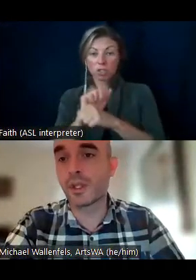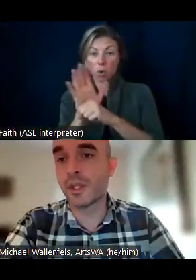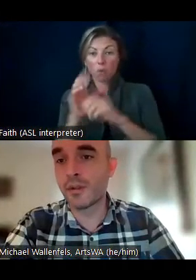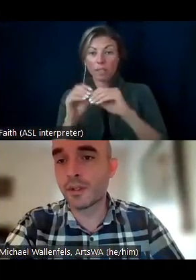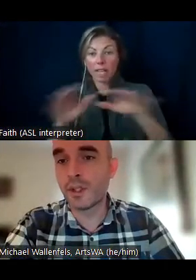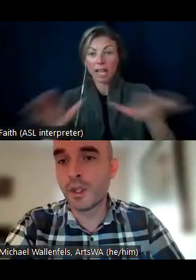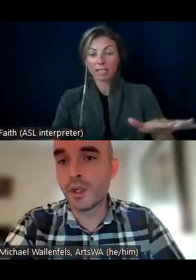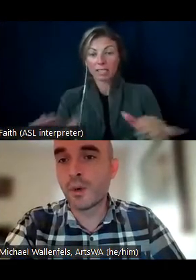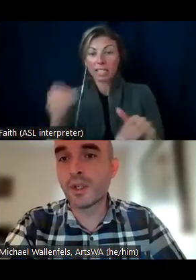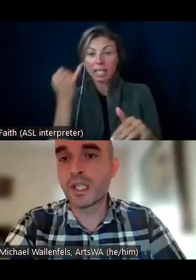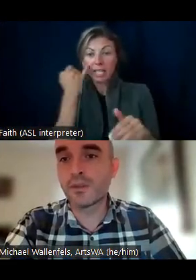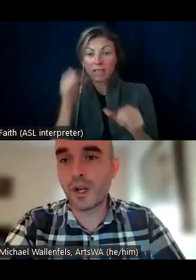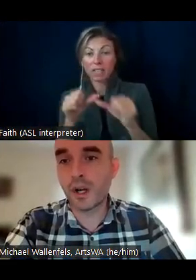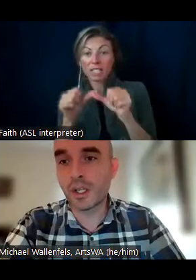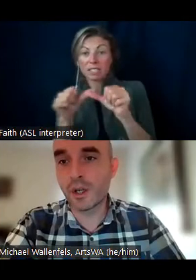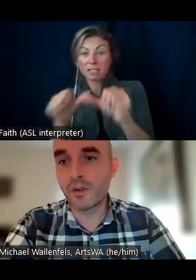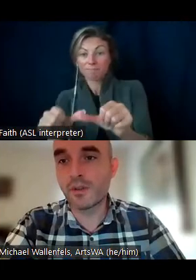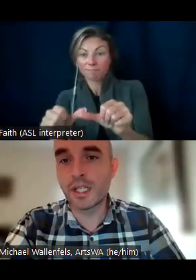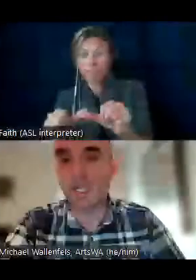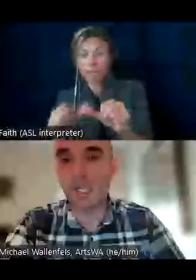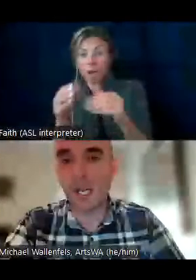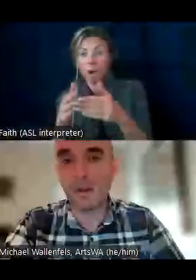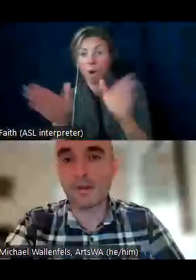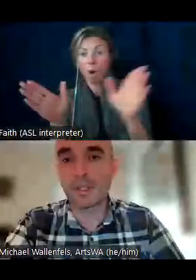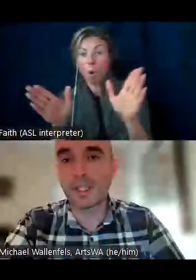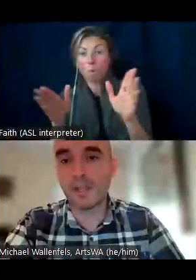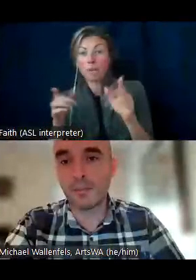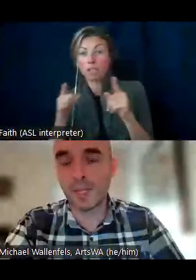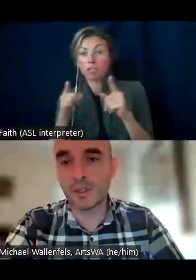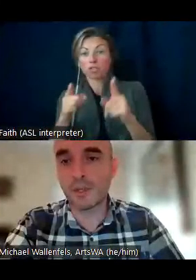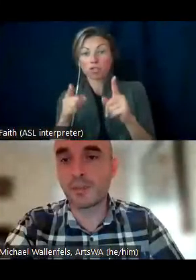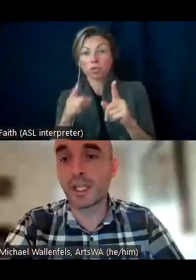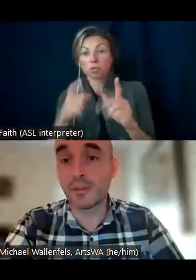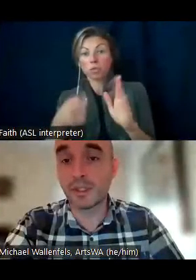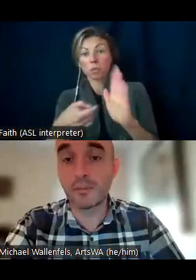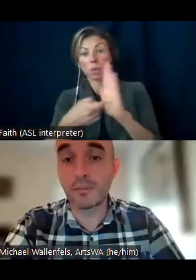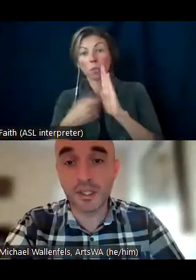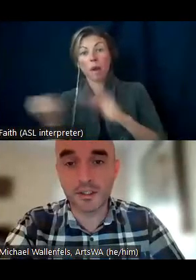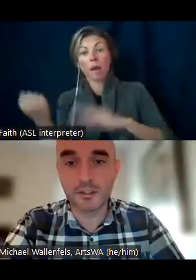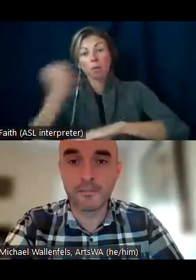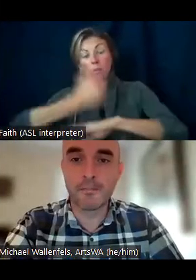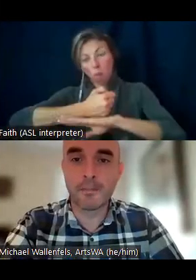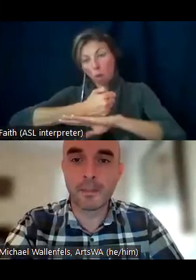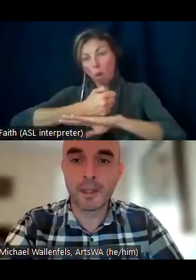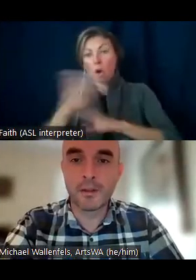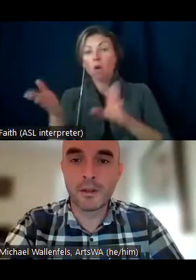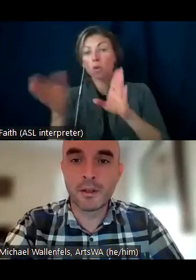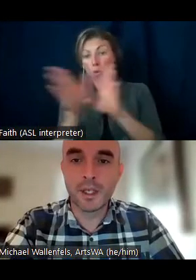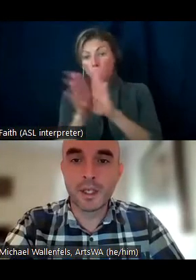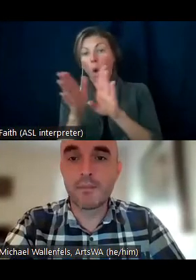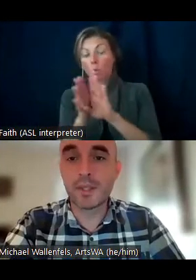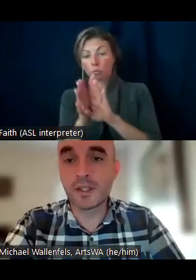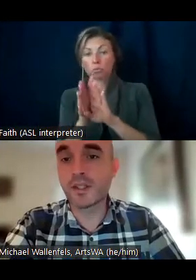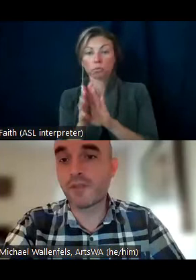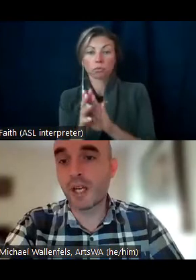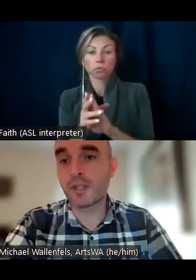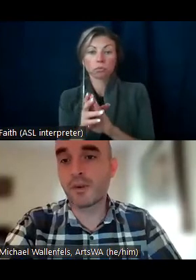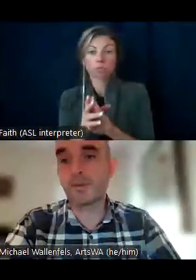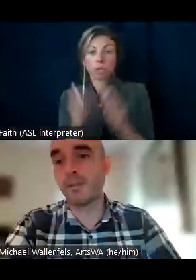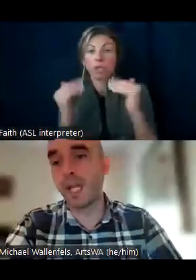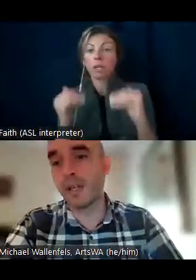때문에 여기에 문을 닫으라는 명령을 받았을 때 문을 열어두거나 해당 비즈니스에 적용되는 코비드 건강 또는 안전